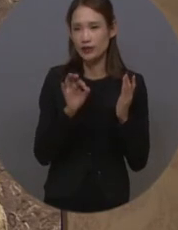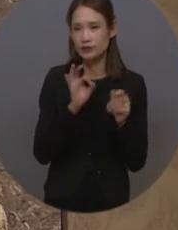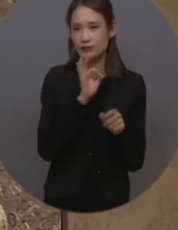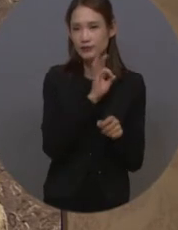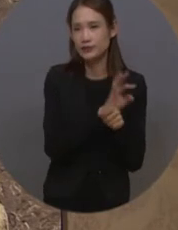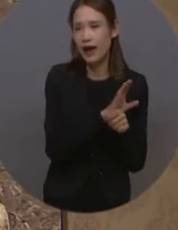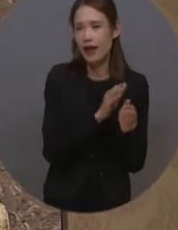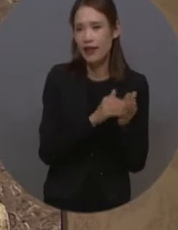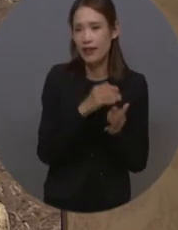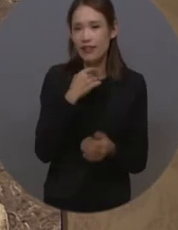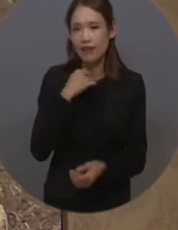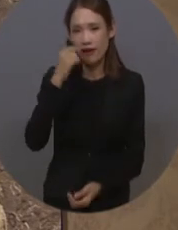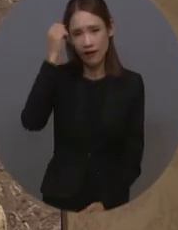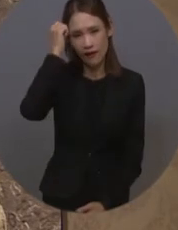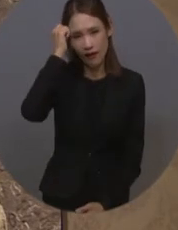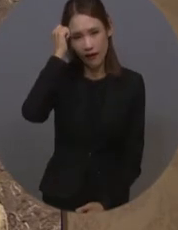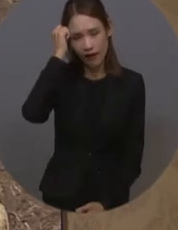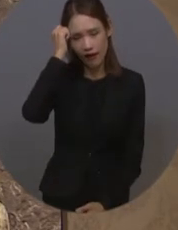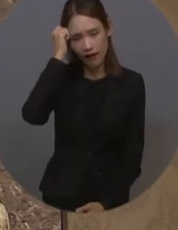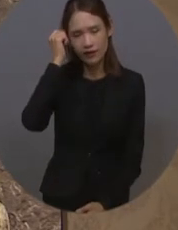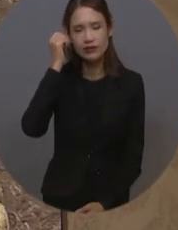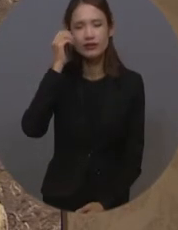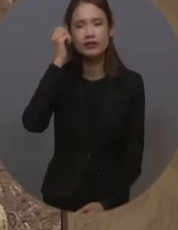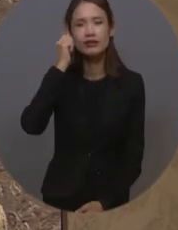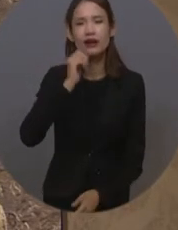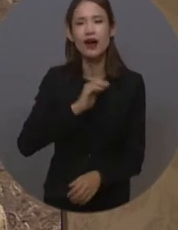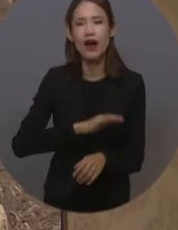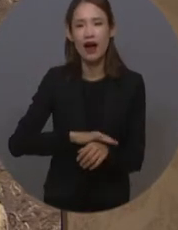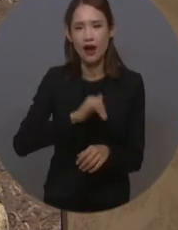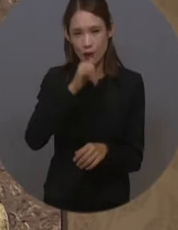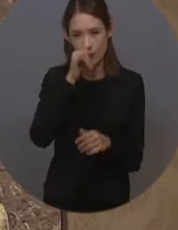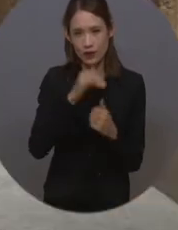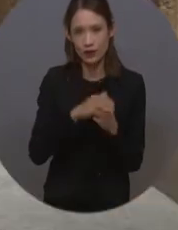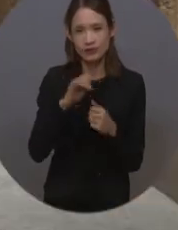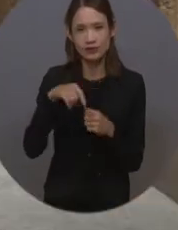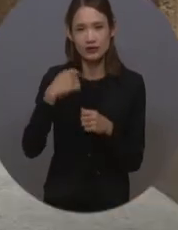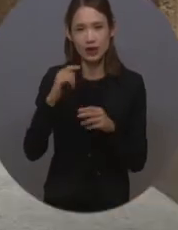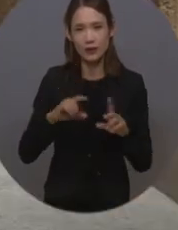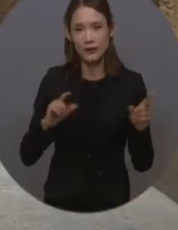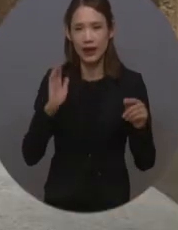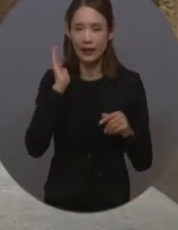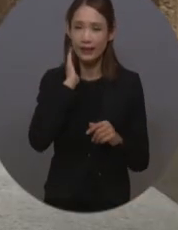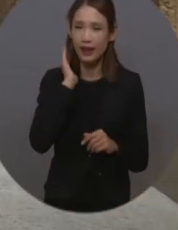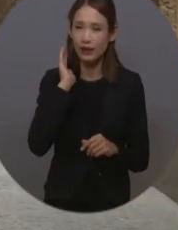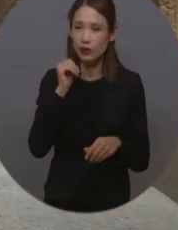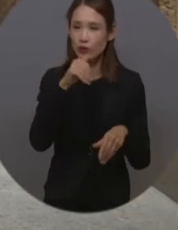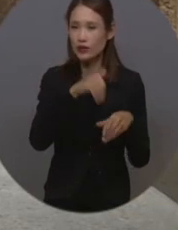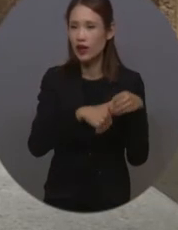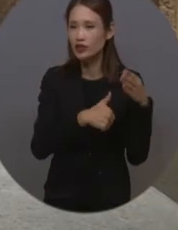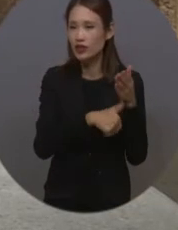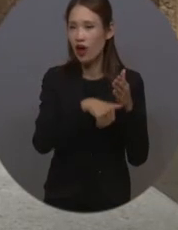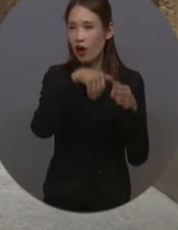거예요. 아, 근데 그렇게 알고 있었고 그 다음 해에 대통령 선거에서